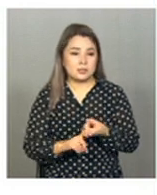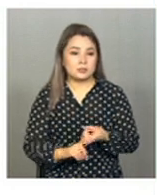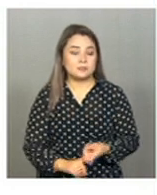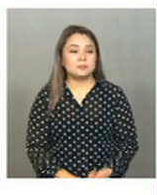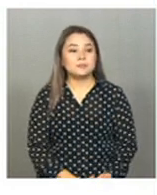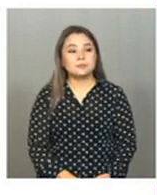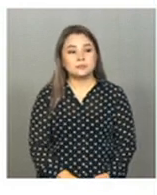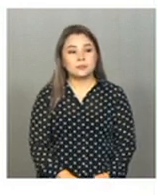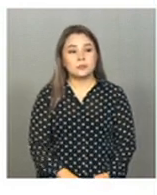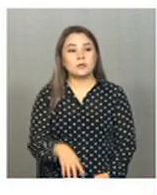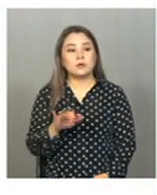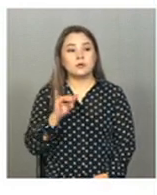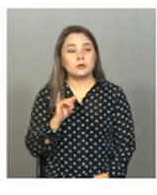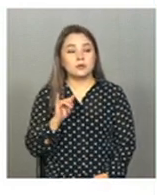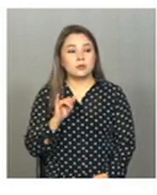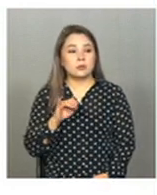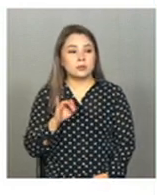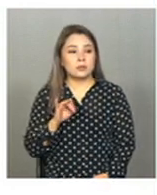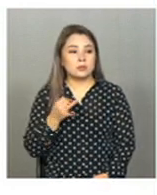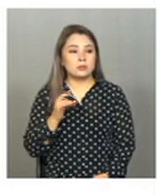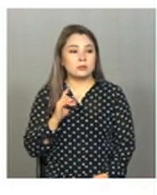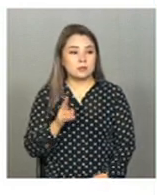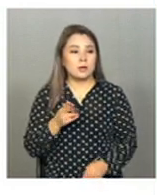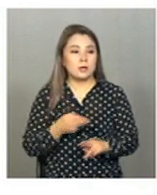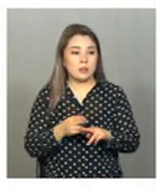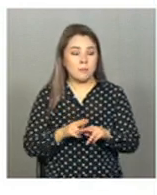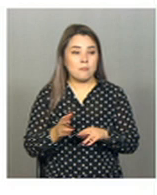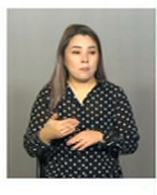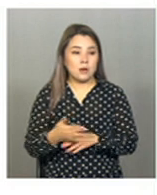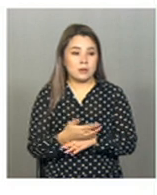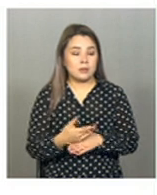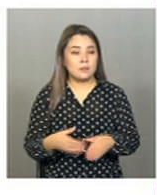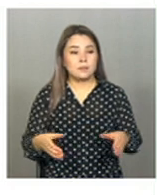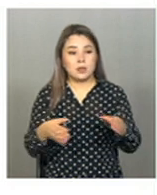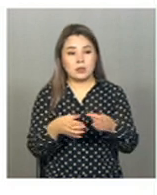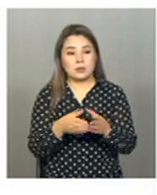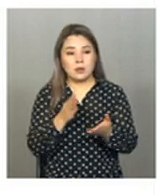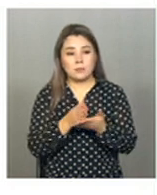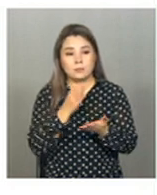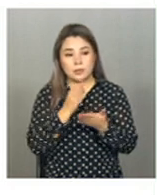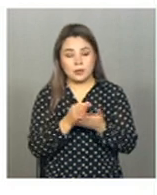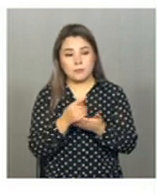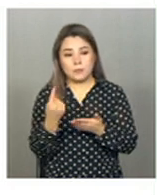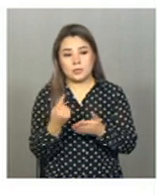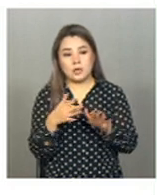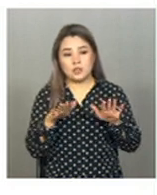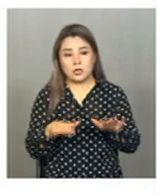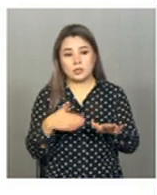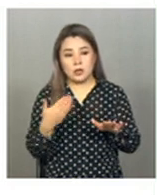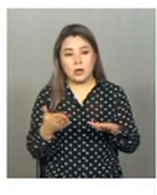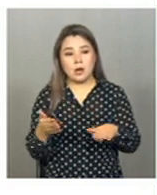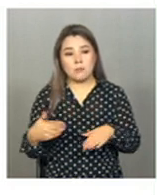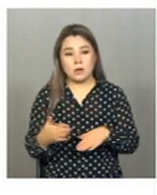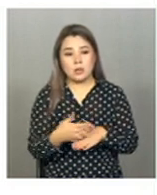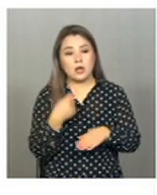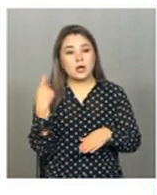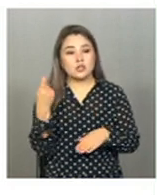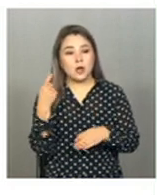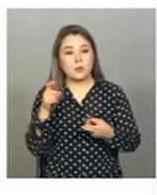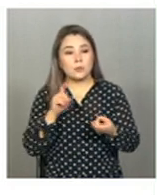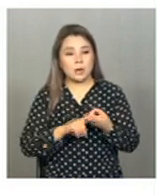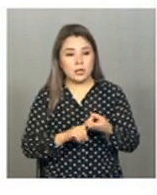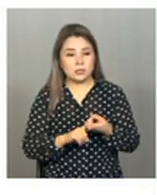Ал ұйық, балықтардың бір жерге шоғырлануы, әрине, бұл балық шаруашылығына